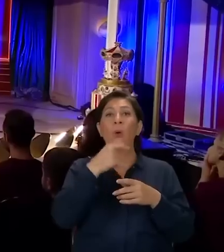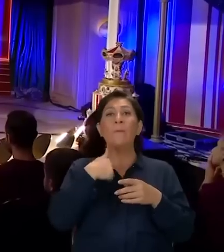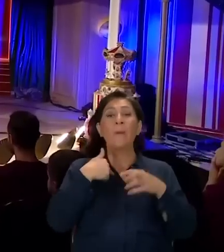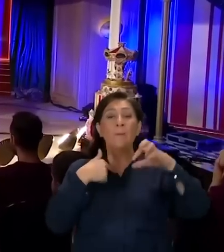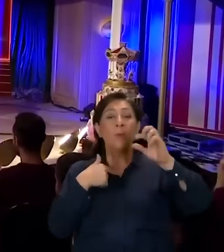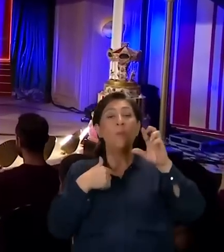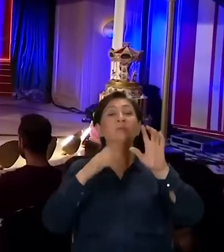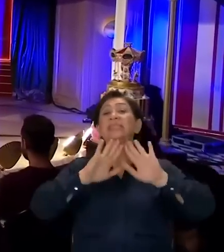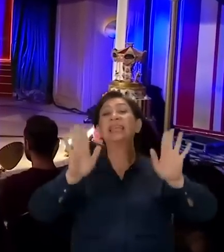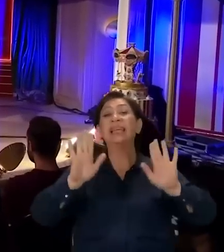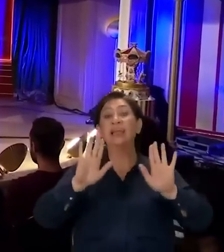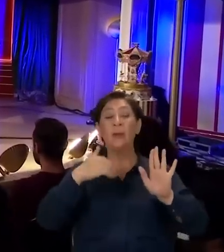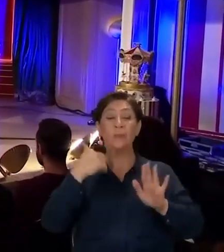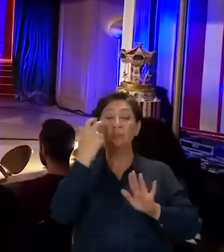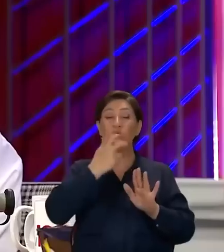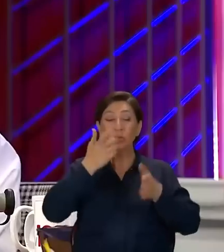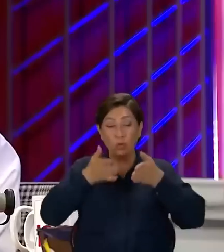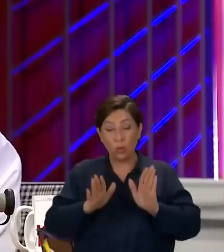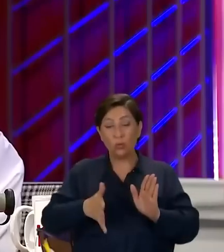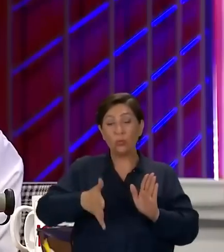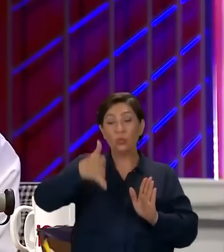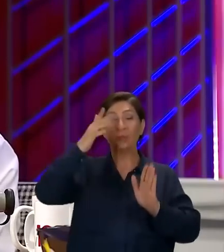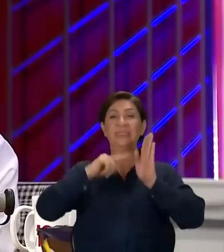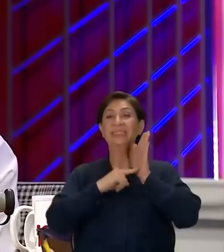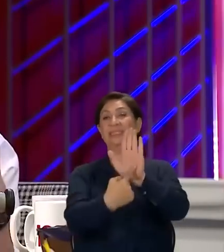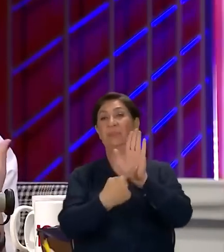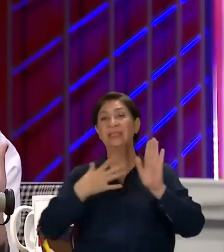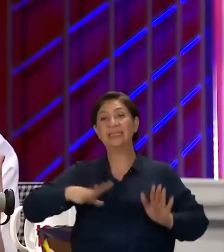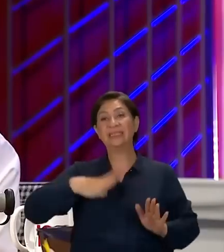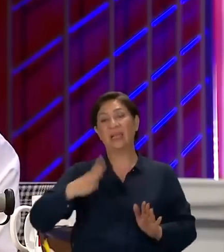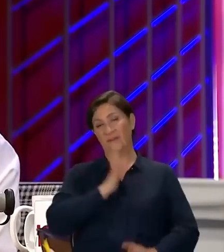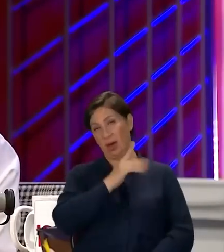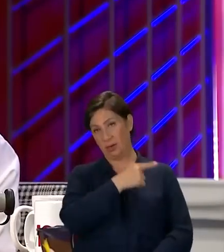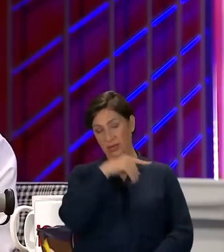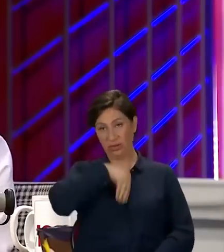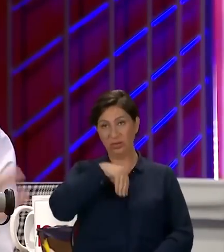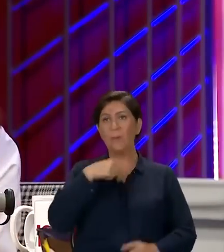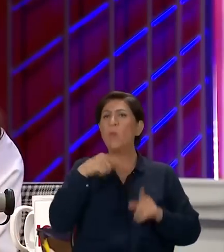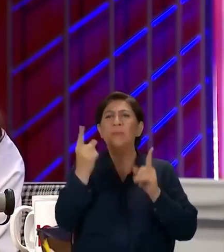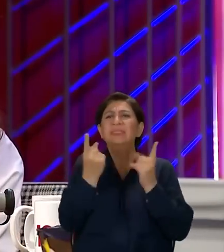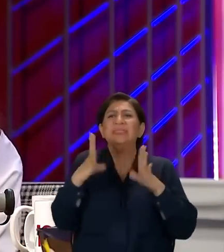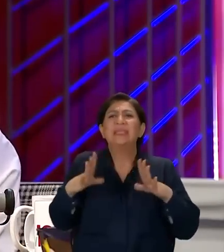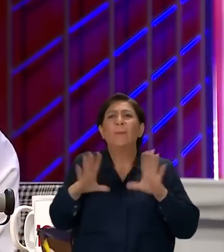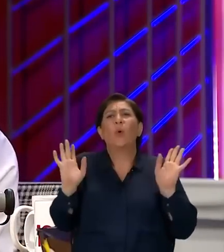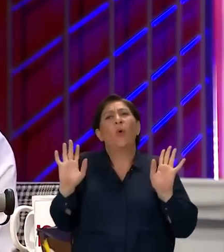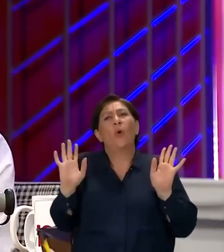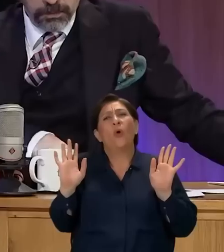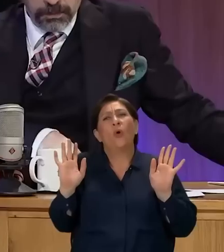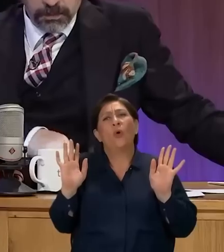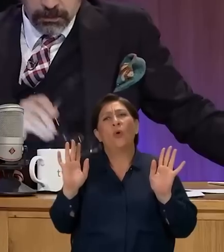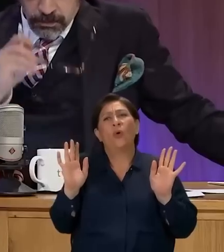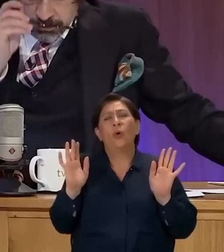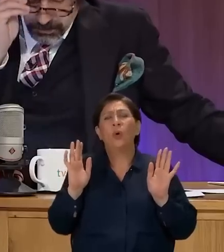popçu değilim, ben müzisyenim, ben müziğin içine doğdum, büyüdüğümü ispat etmek isteği var içinde. Benim öyle bir isteğim yok.